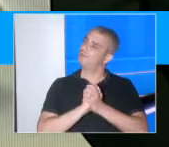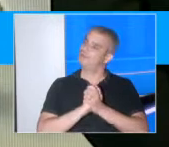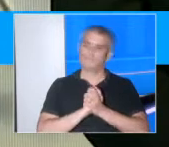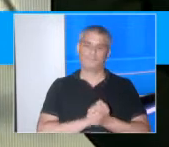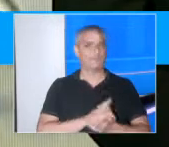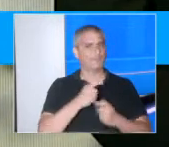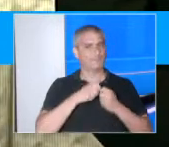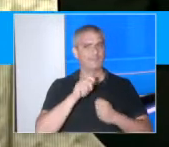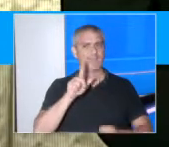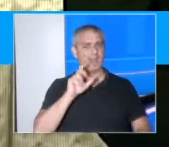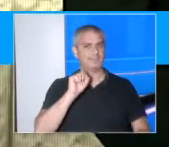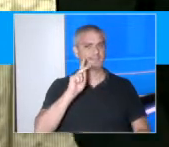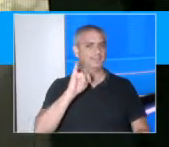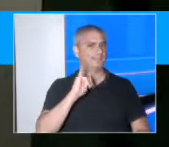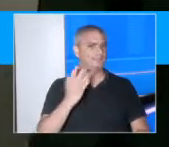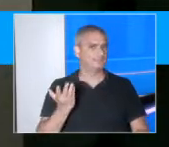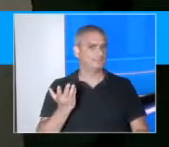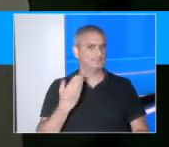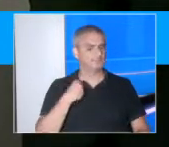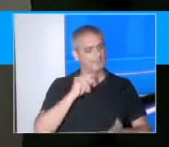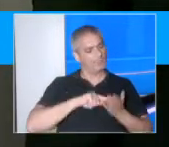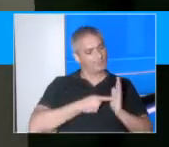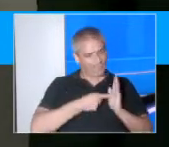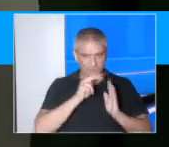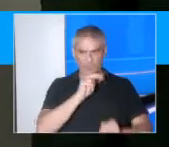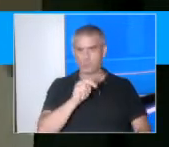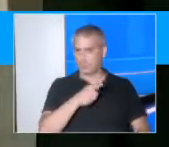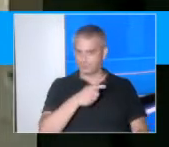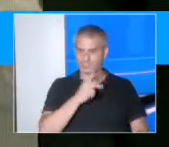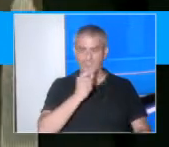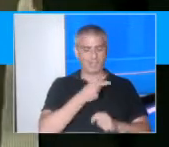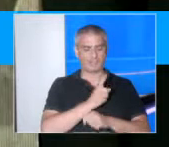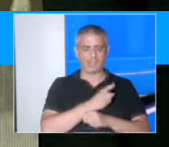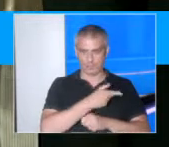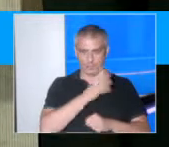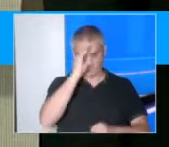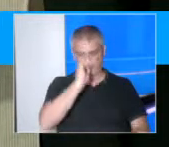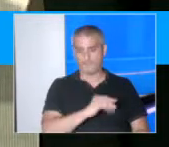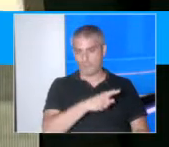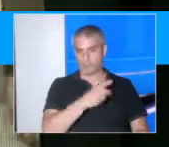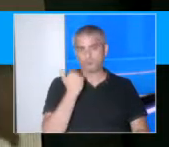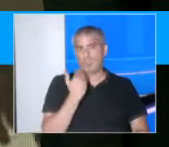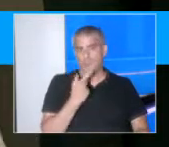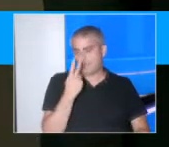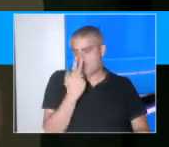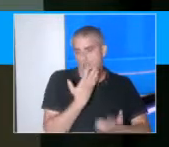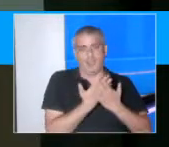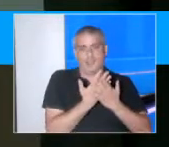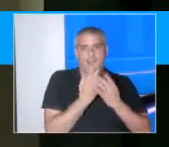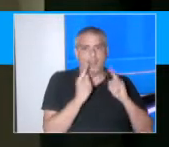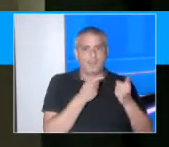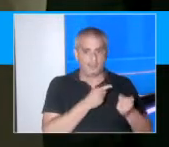שלום יניר. חברת הכנסת לסקי, אז שמנו דגש באמת על עניין ההתעללות בפעוט שהיה עד